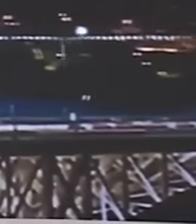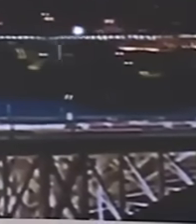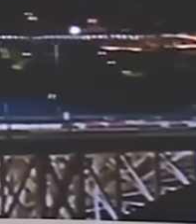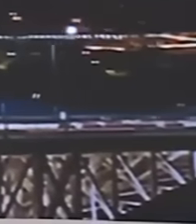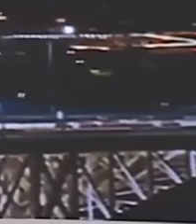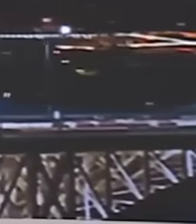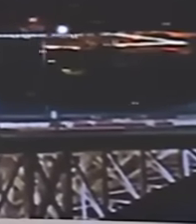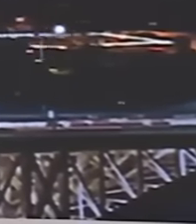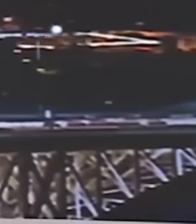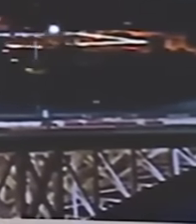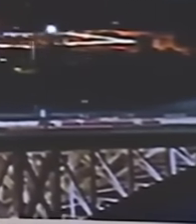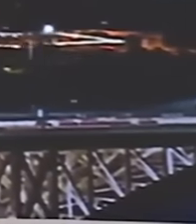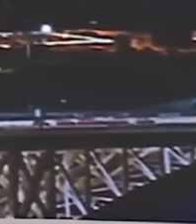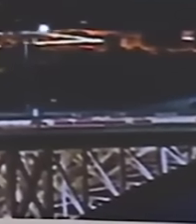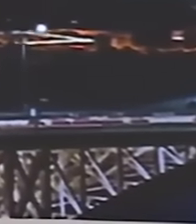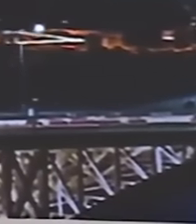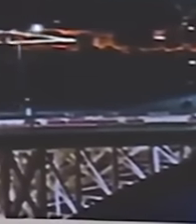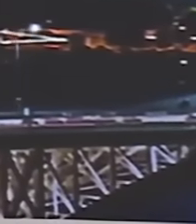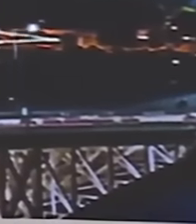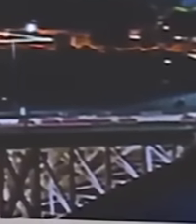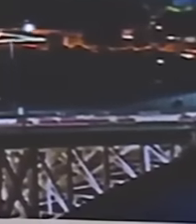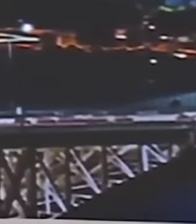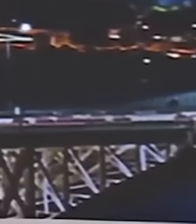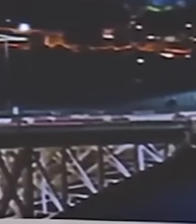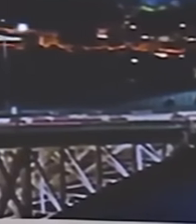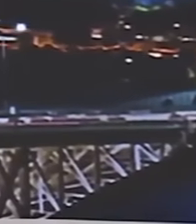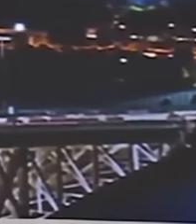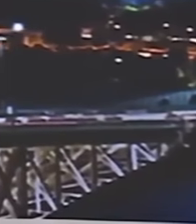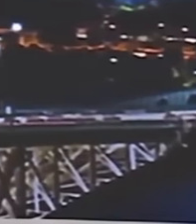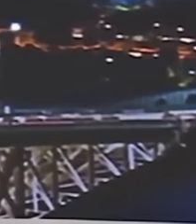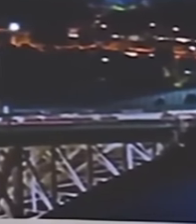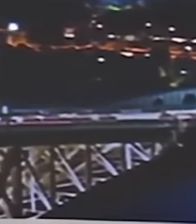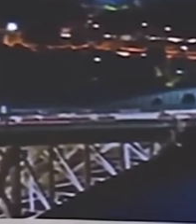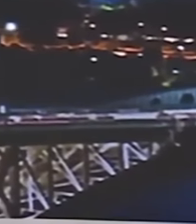뉴스룸 앵커 한민용입니다. 오늘도 JTBC 뉴스룸을